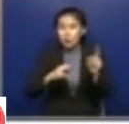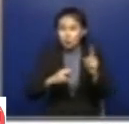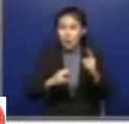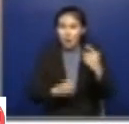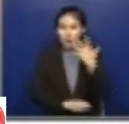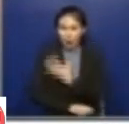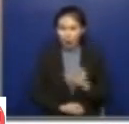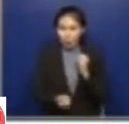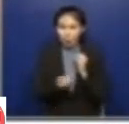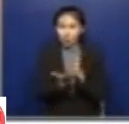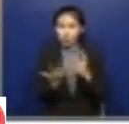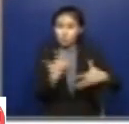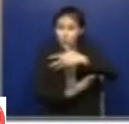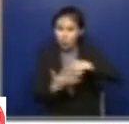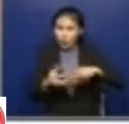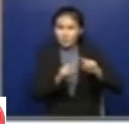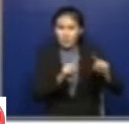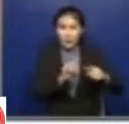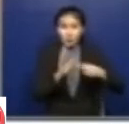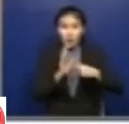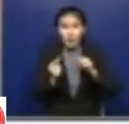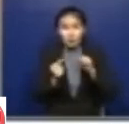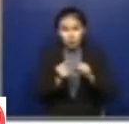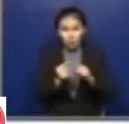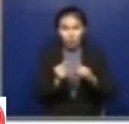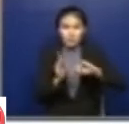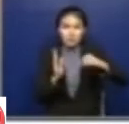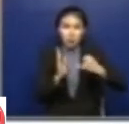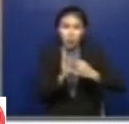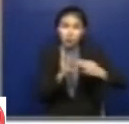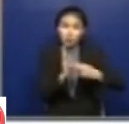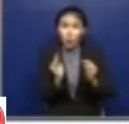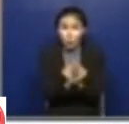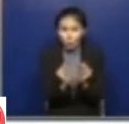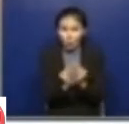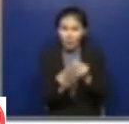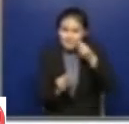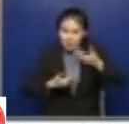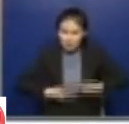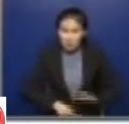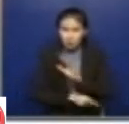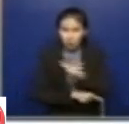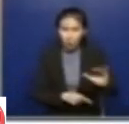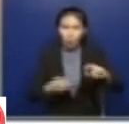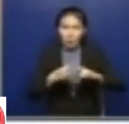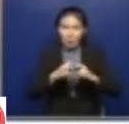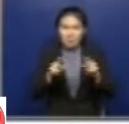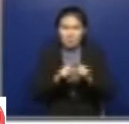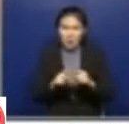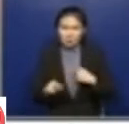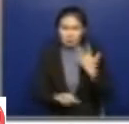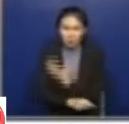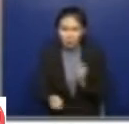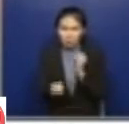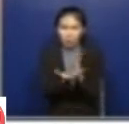ดเจนหรือเหมืองที่ดงมะไฟจังหวัดหนองบัวลำพูที่บ้านเกิดของพวกเขาได้ถูกเหมืองทำลายความสมบูรณ์ของธร